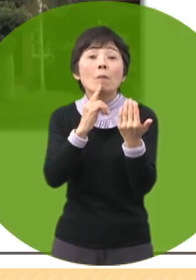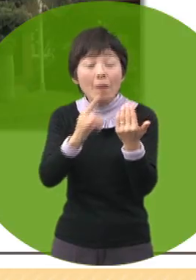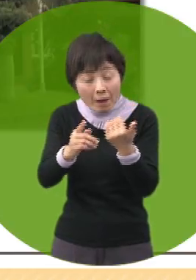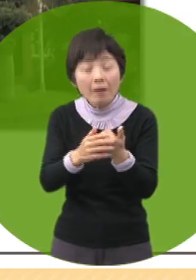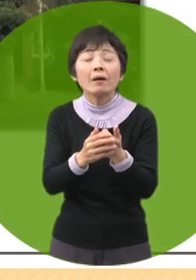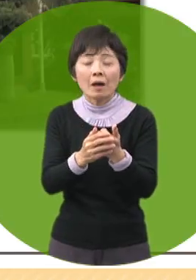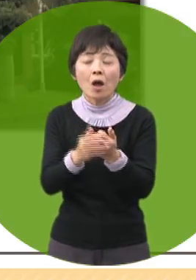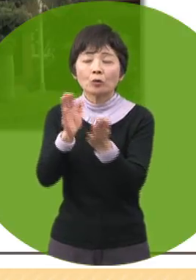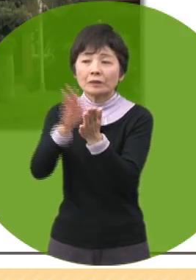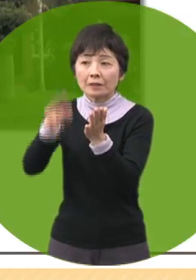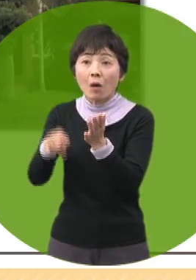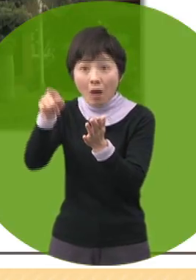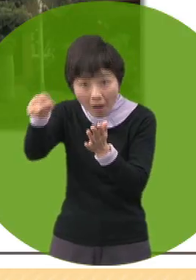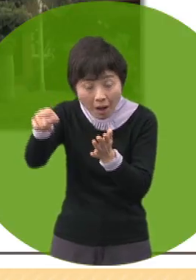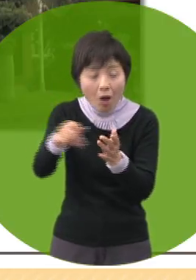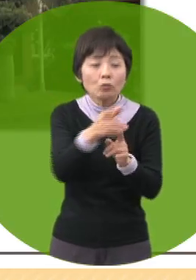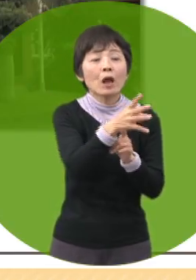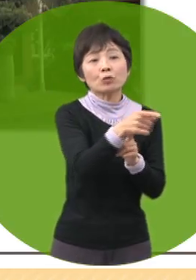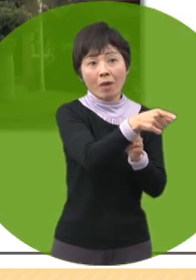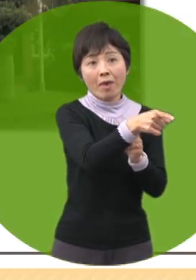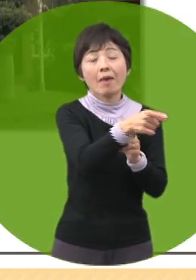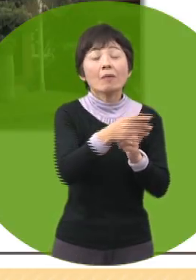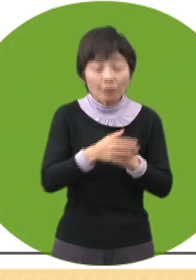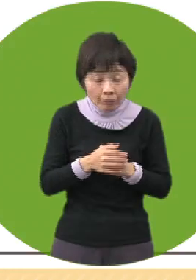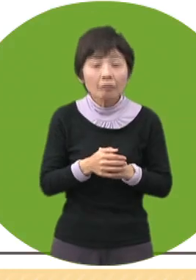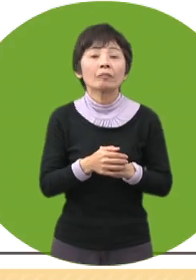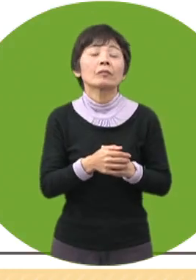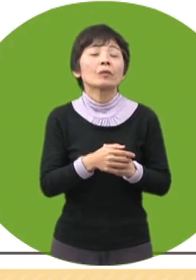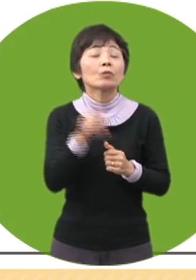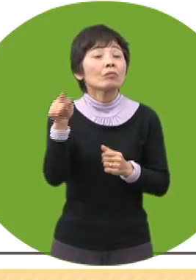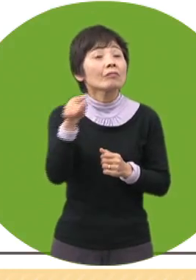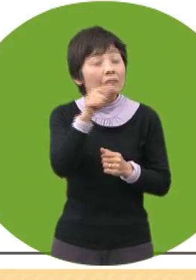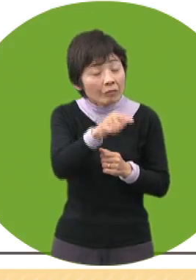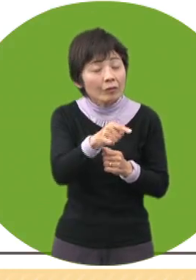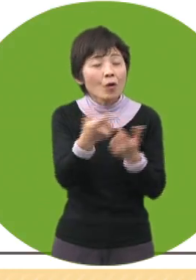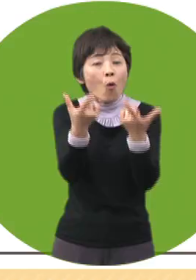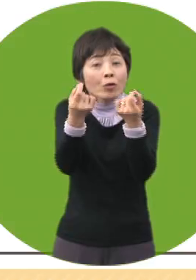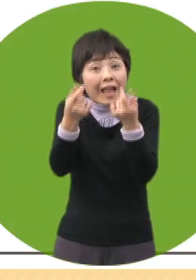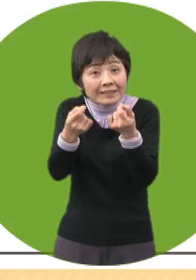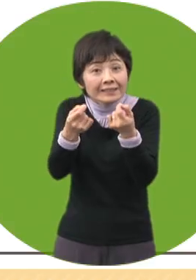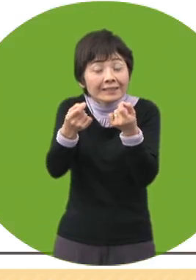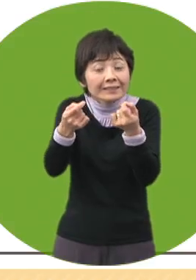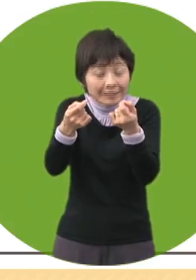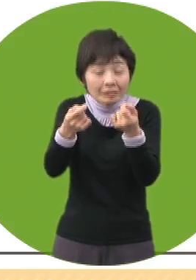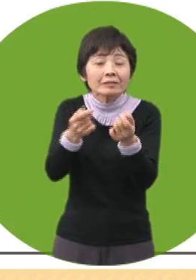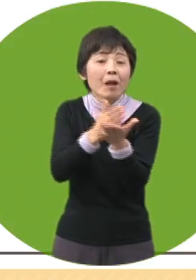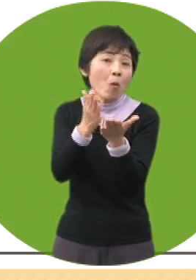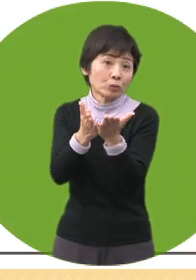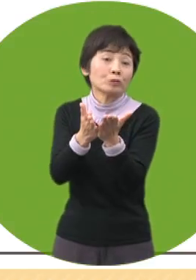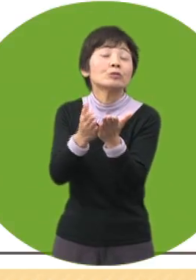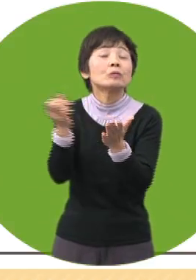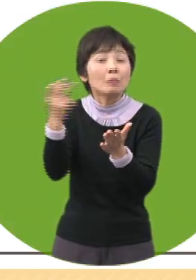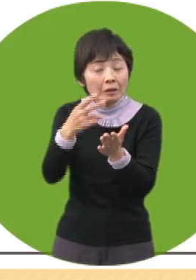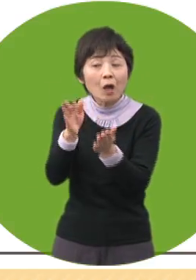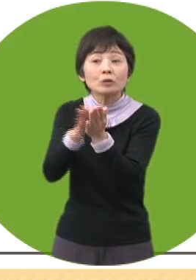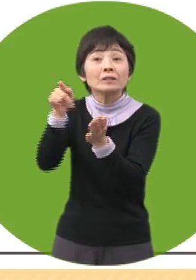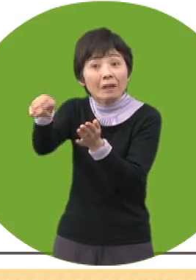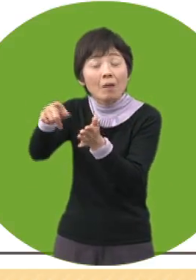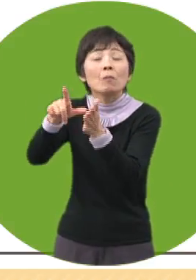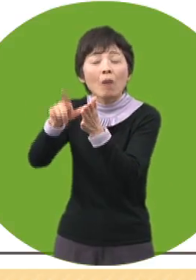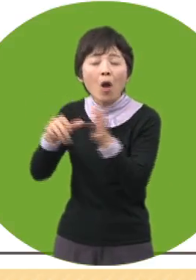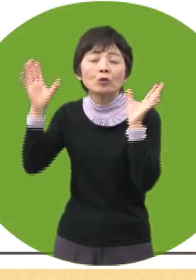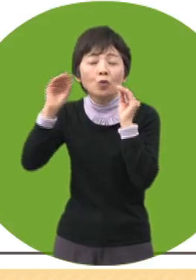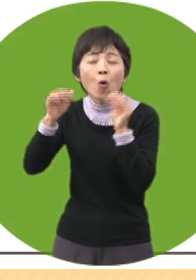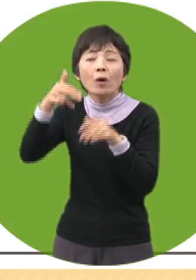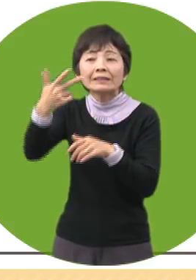は具志川校と浦添校があり、ご覧の両校共通の科目をはじめ、具志川校には情